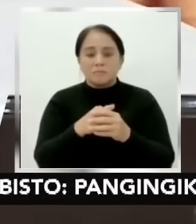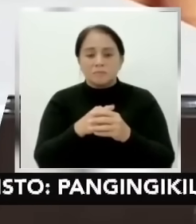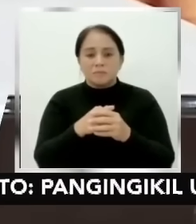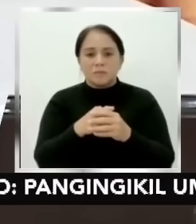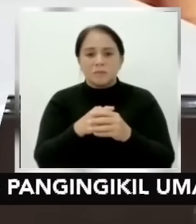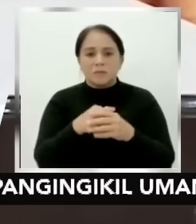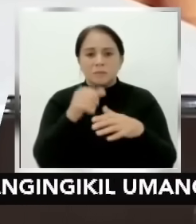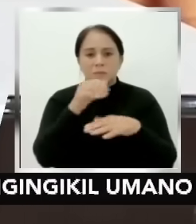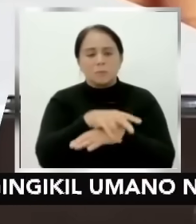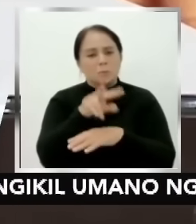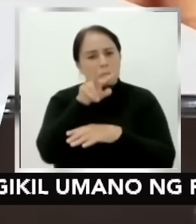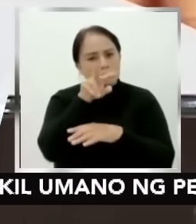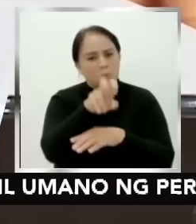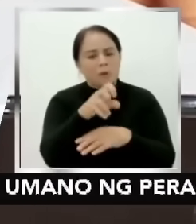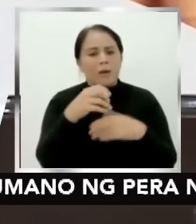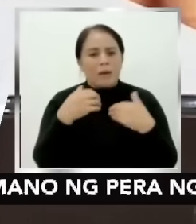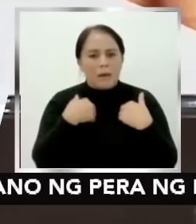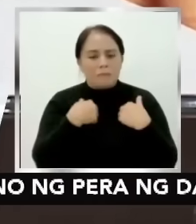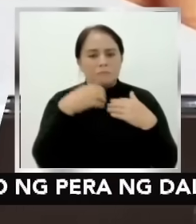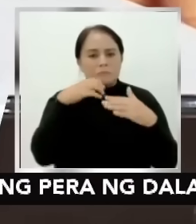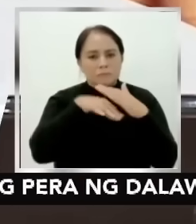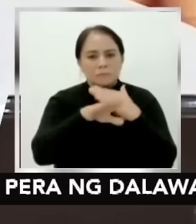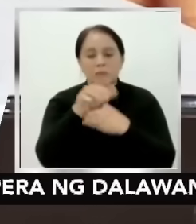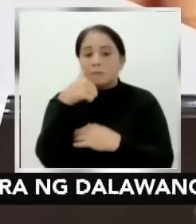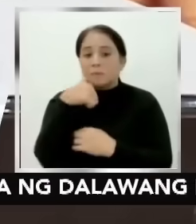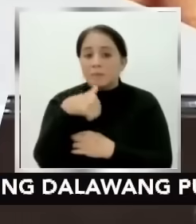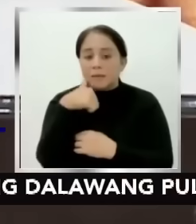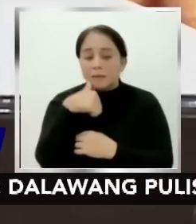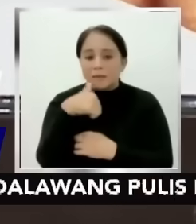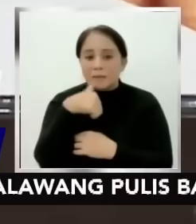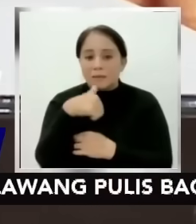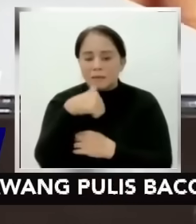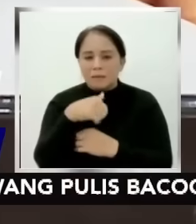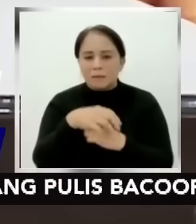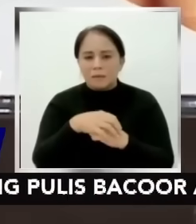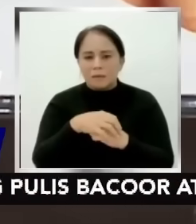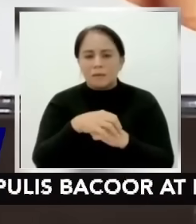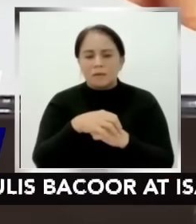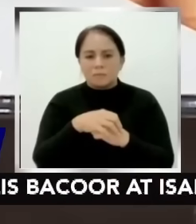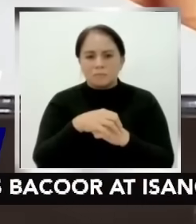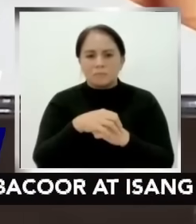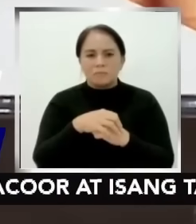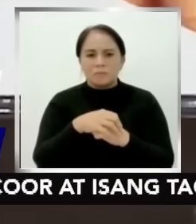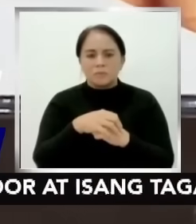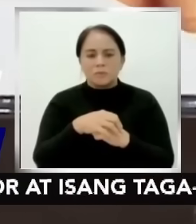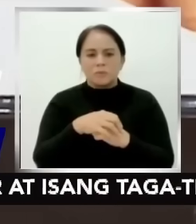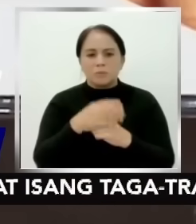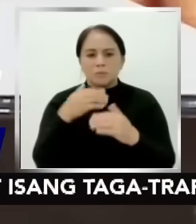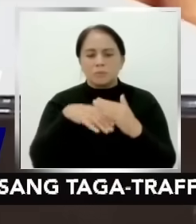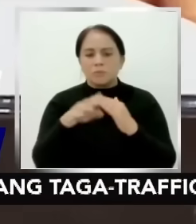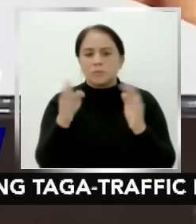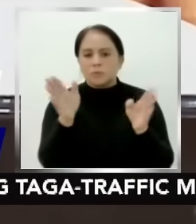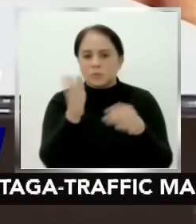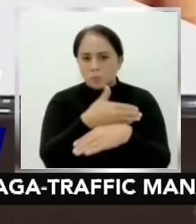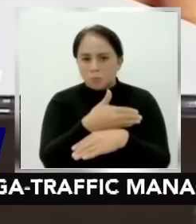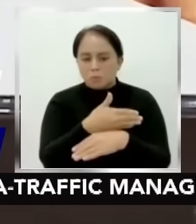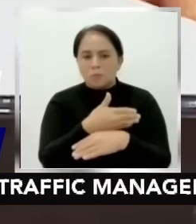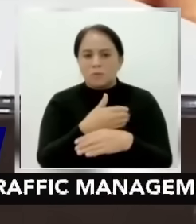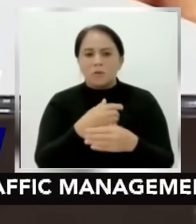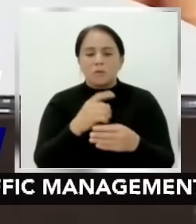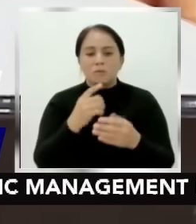na may papasok na babae. Pagpasok na babae, bago papasok niya sa kwarto, pinapainom muna ng